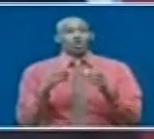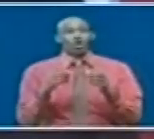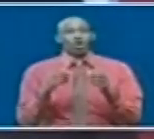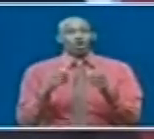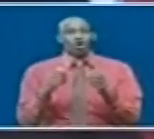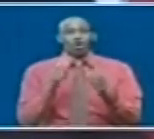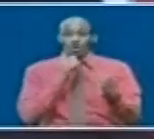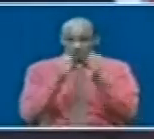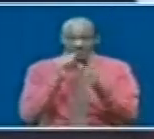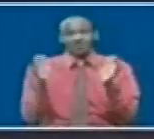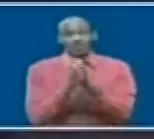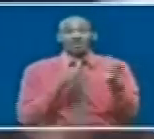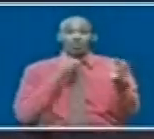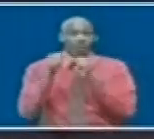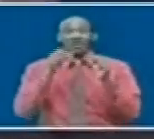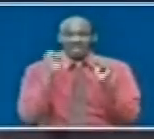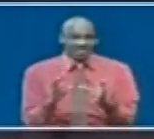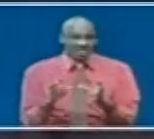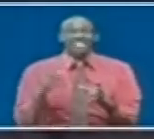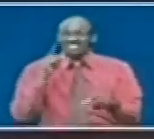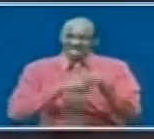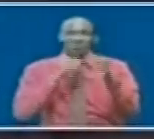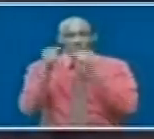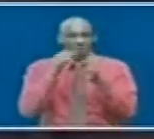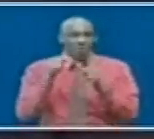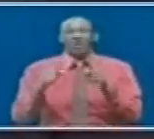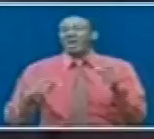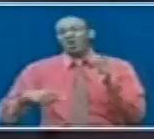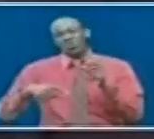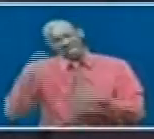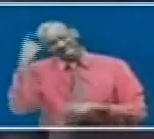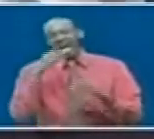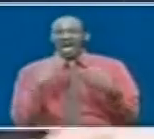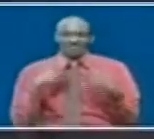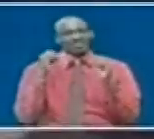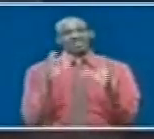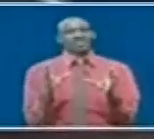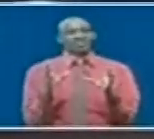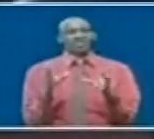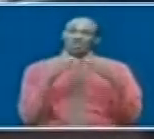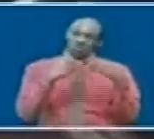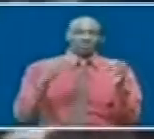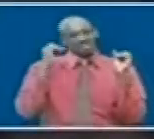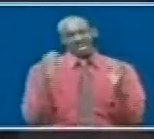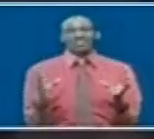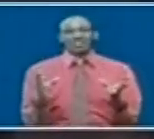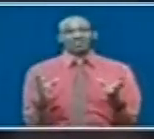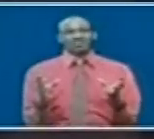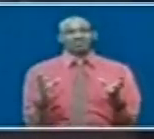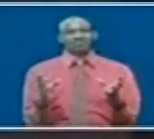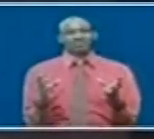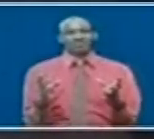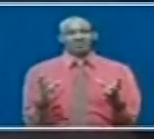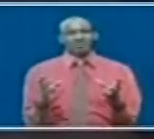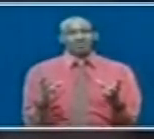tusishindane kwa vita, kwa sababu kwa vita hakuna mshindi na hakuna yule ambaye atakuwa ameshindwa,